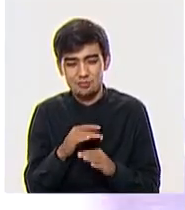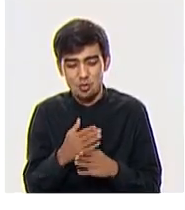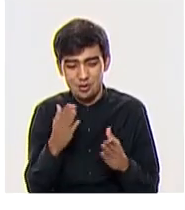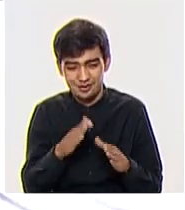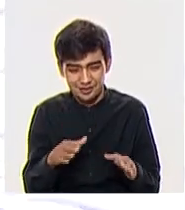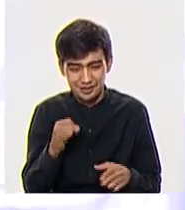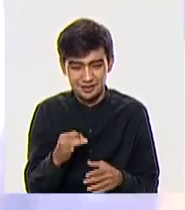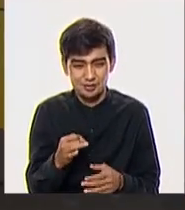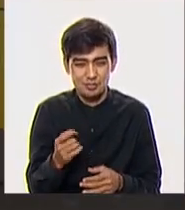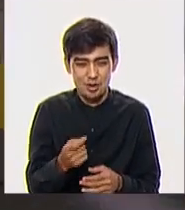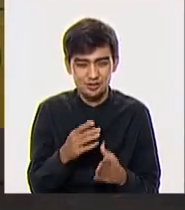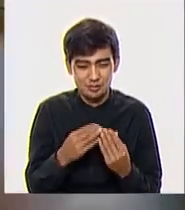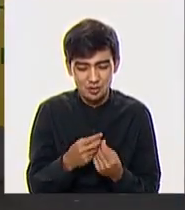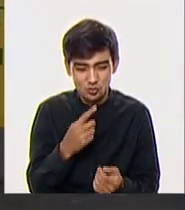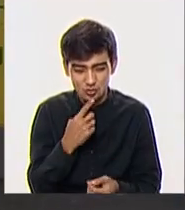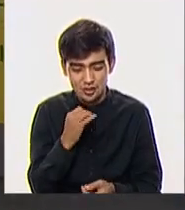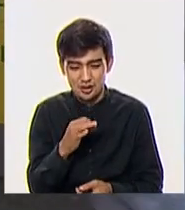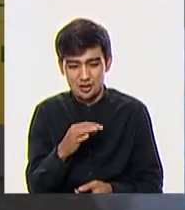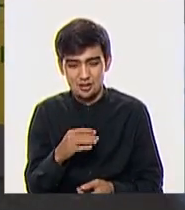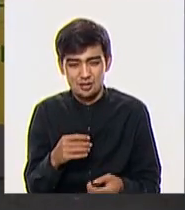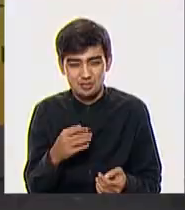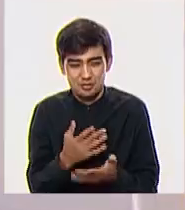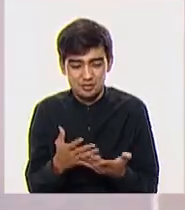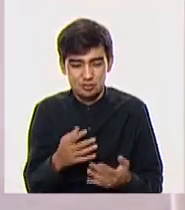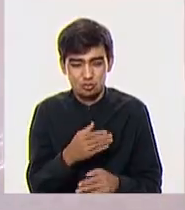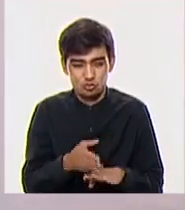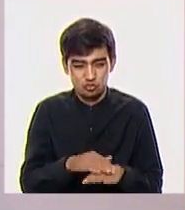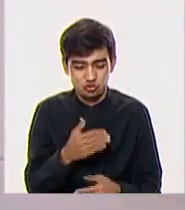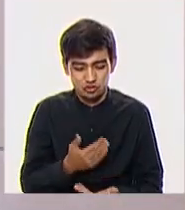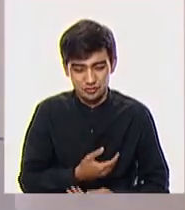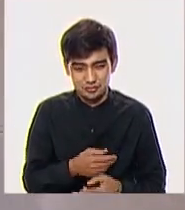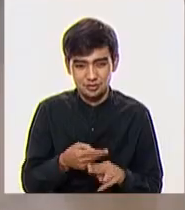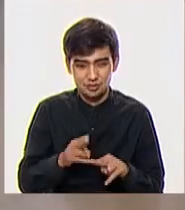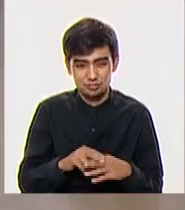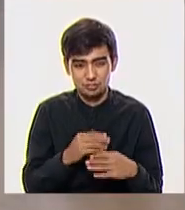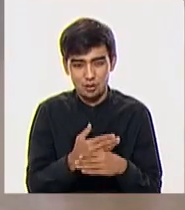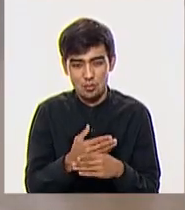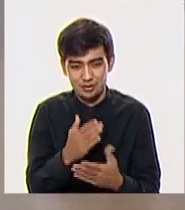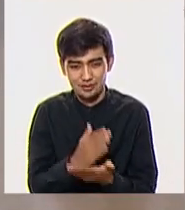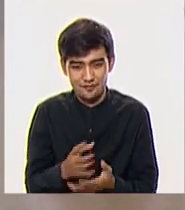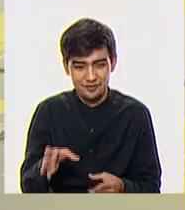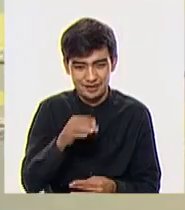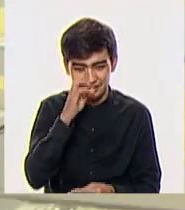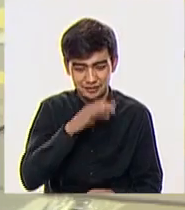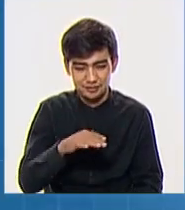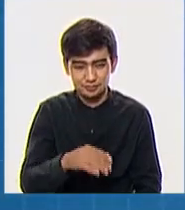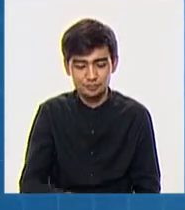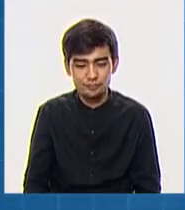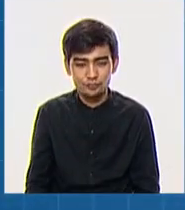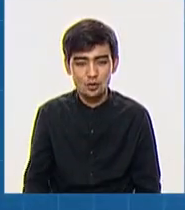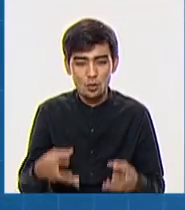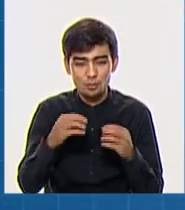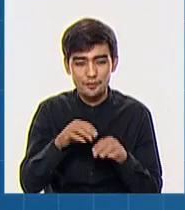малообеспеченным семьям, оказавшимся в сложном материальном положении. Инициативу поддержали волонтеры по всей стране. Общий